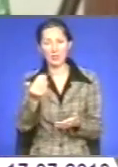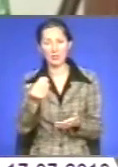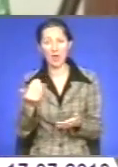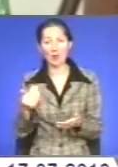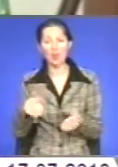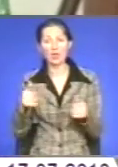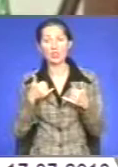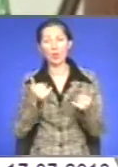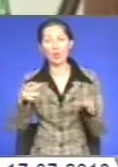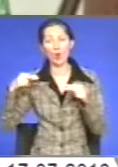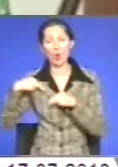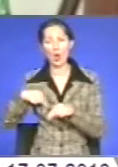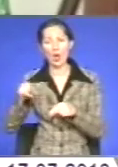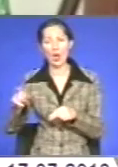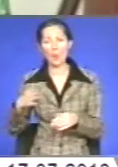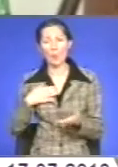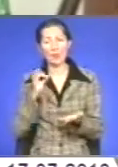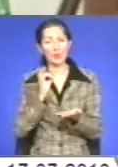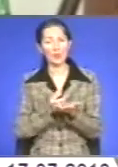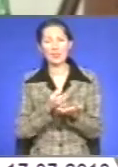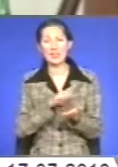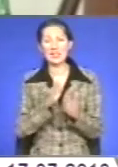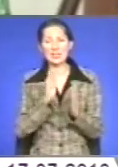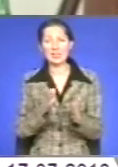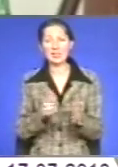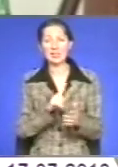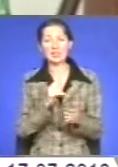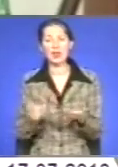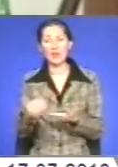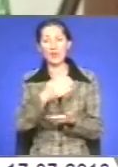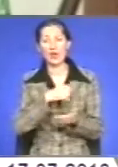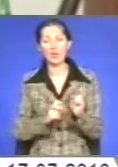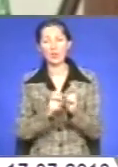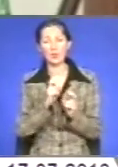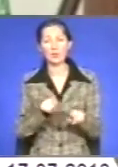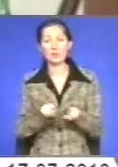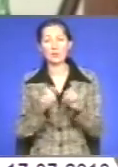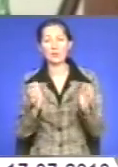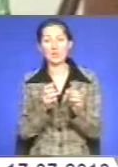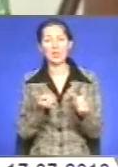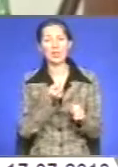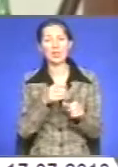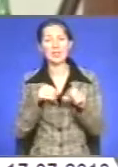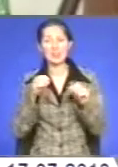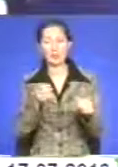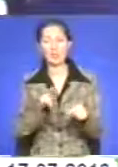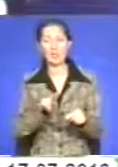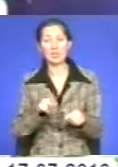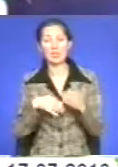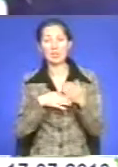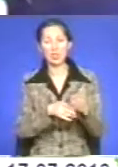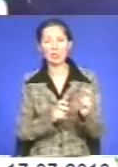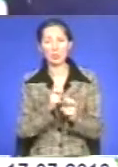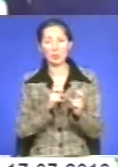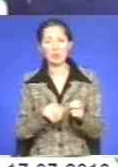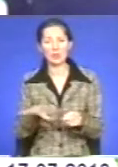колеги, тому що ми відповідальні не тільки за валове виробництво, але й збереження землі як засобу виробництва. У світі